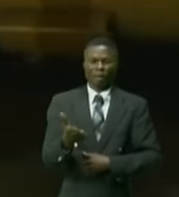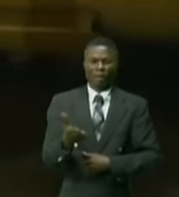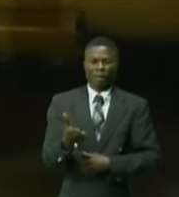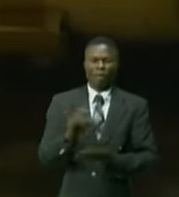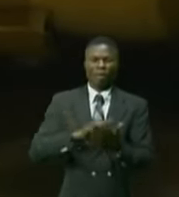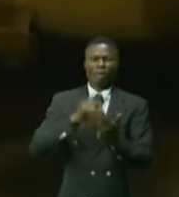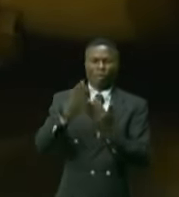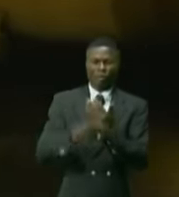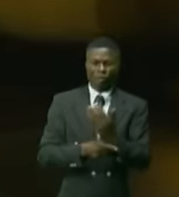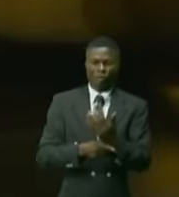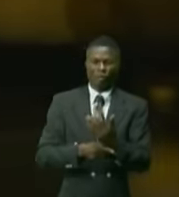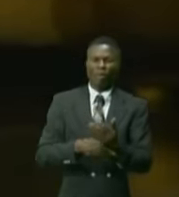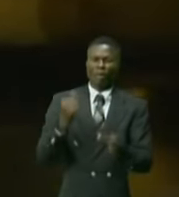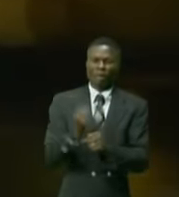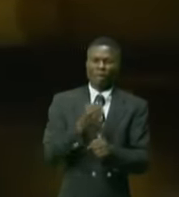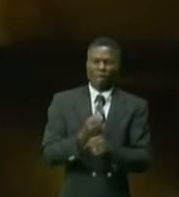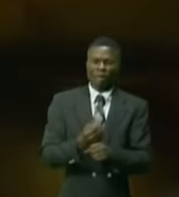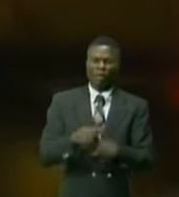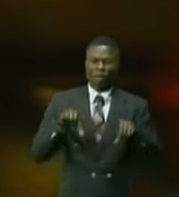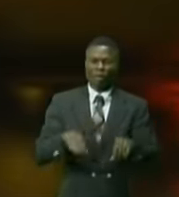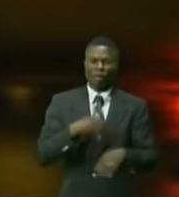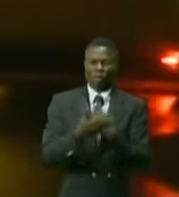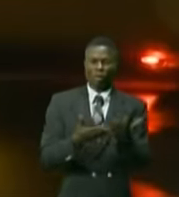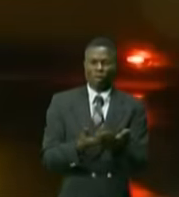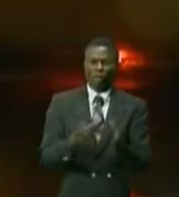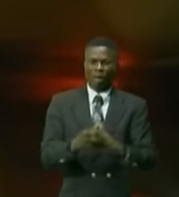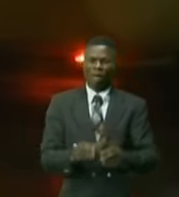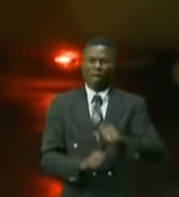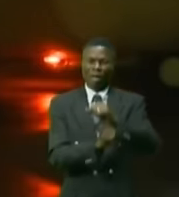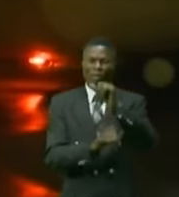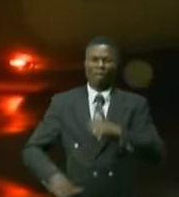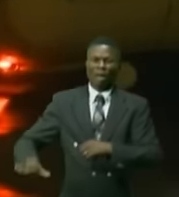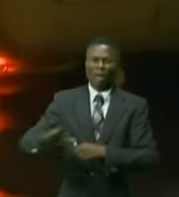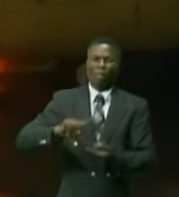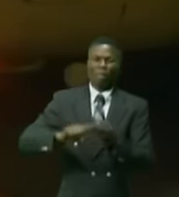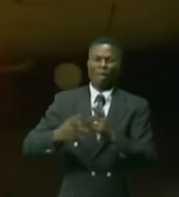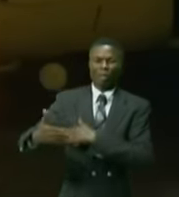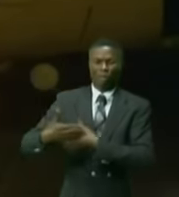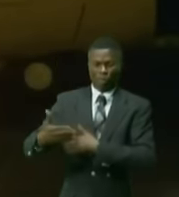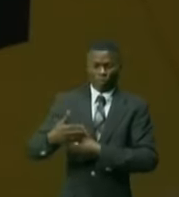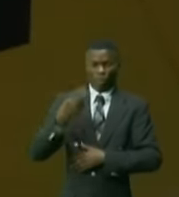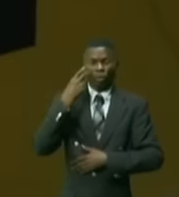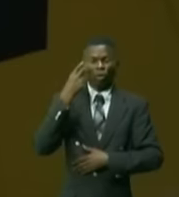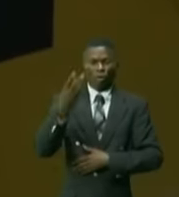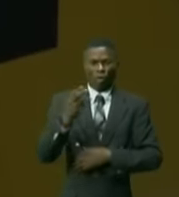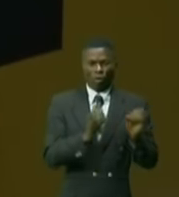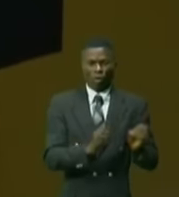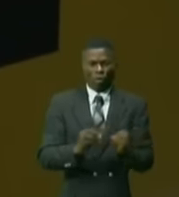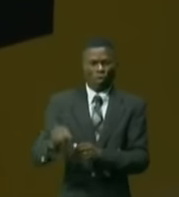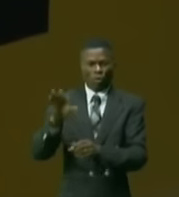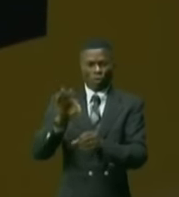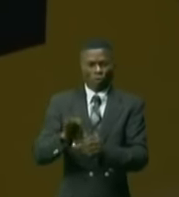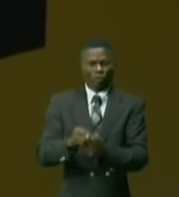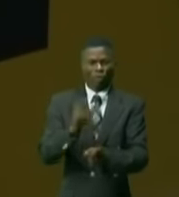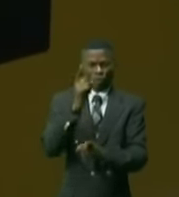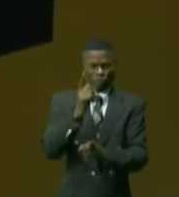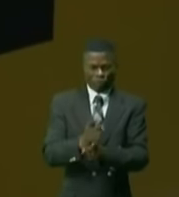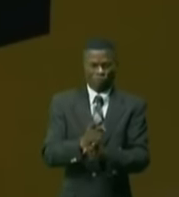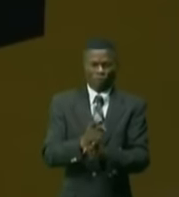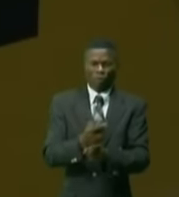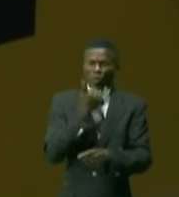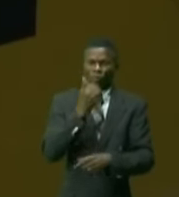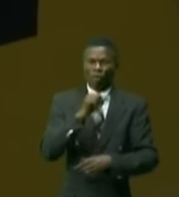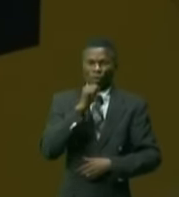cadre des efforts fournis par la RDC, avec l'appui des pays amis en vue d'organiser les élections